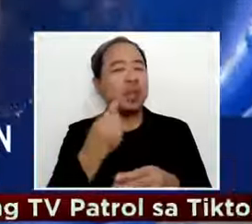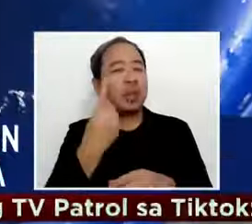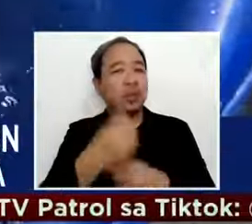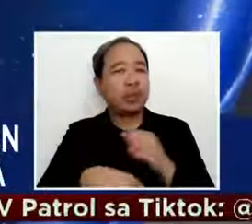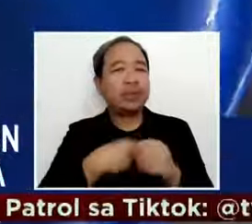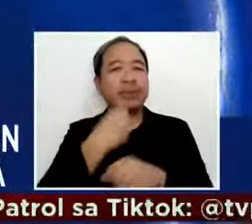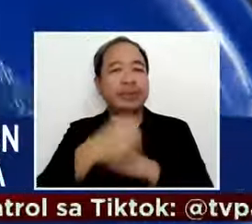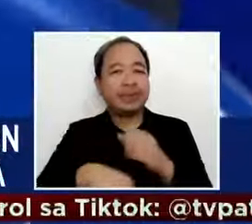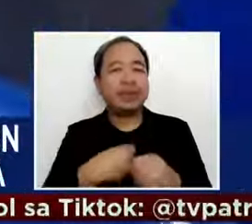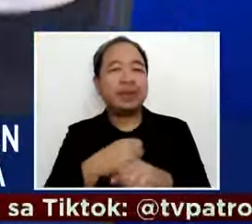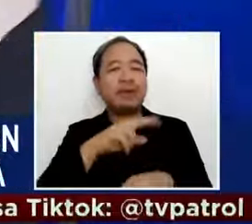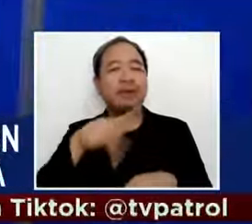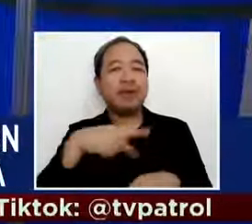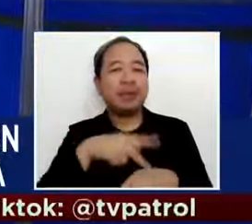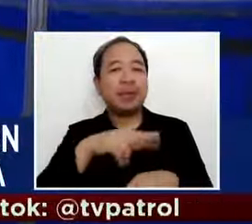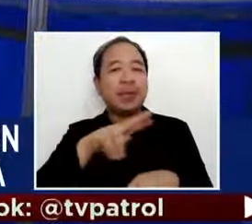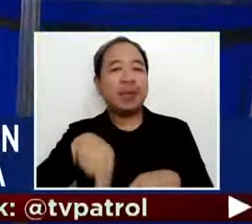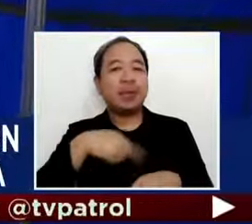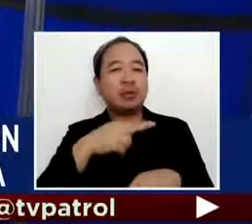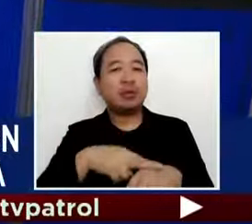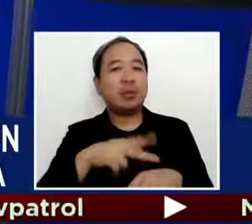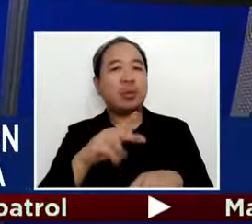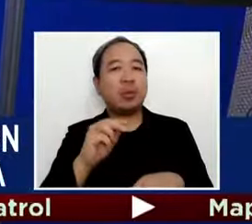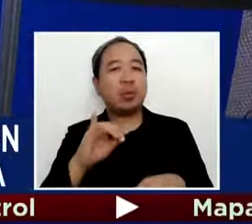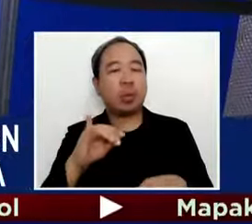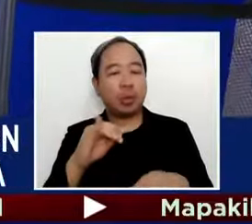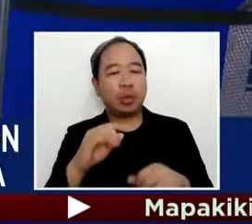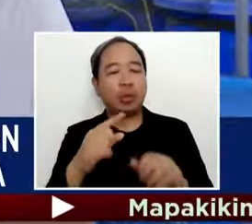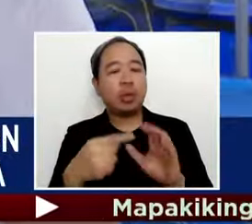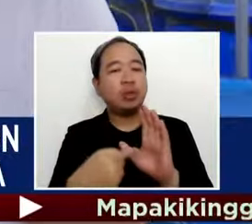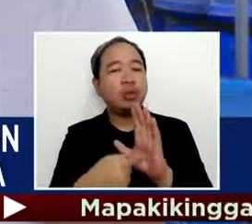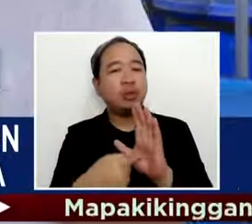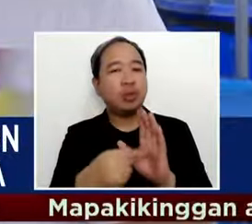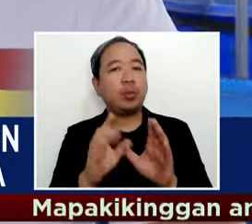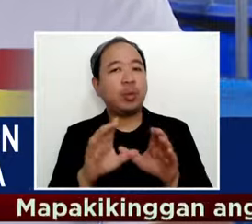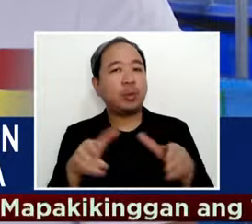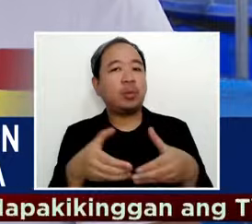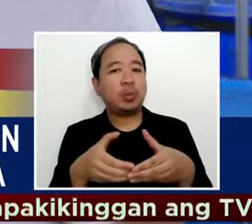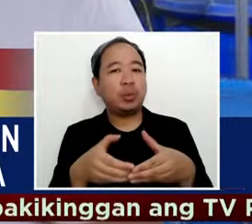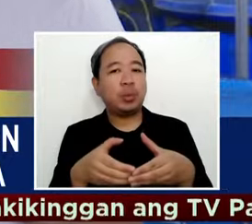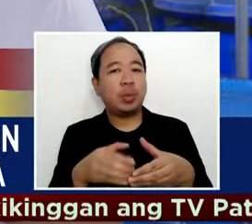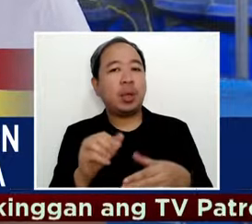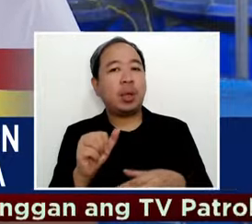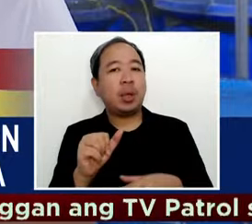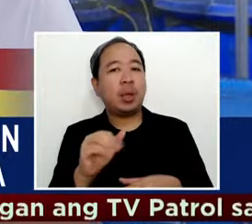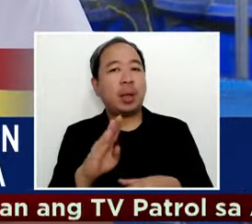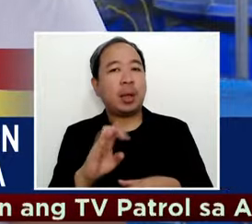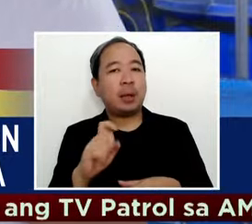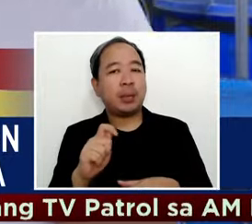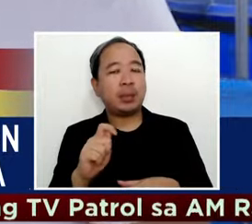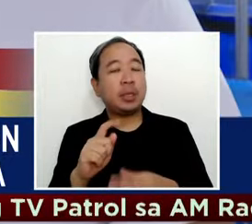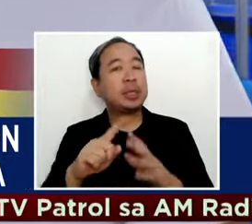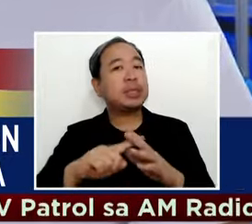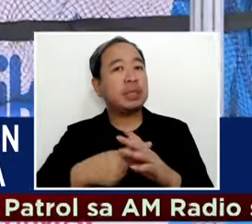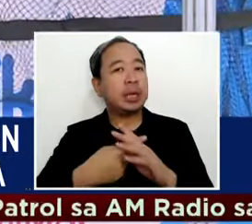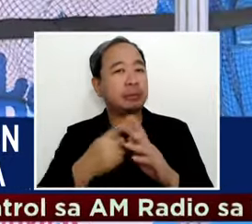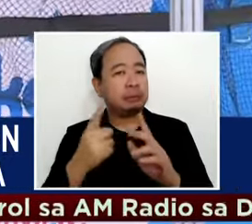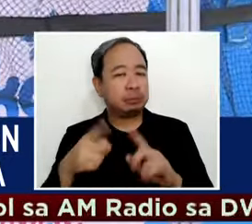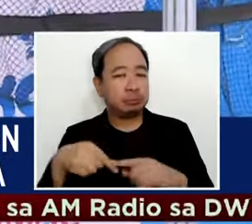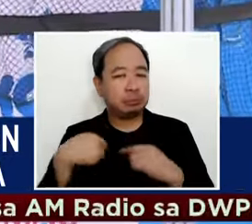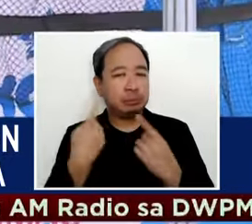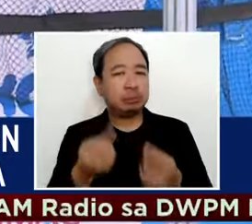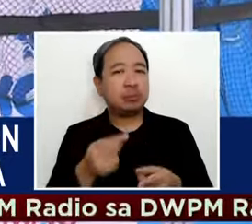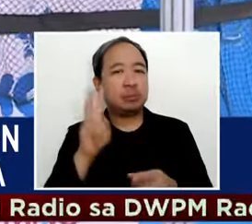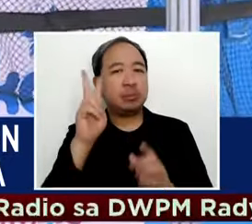Koi Show ng grupo ni Abet Verches. We started since 2013.